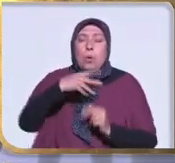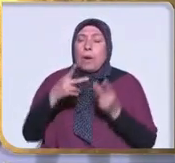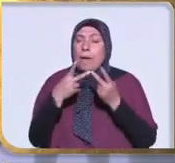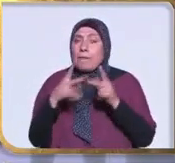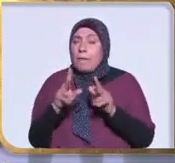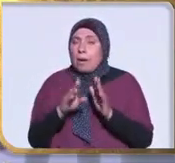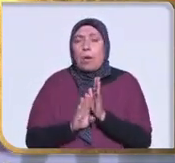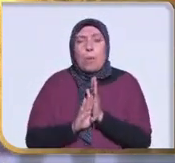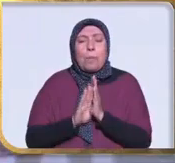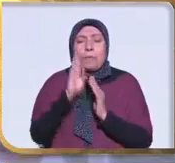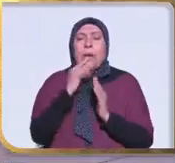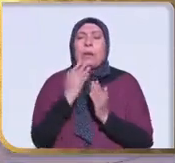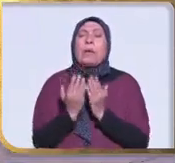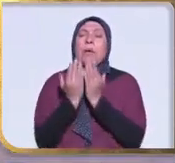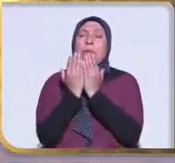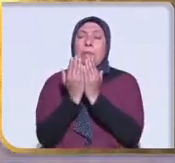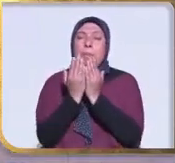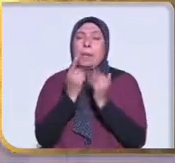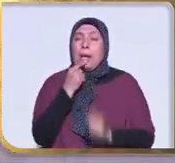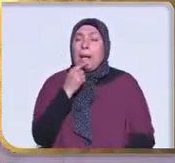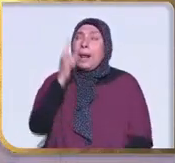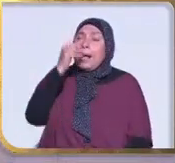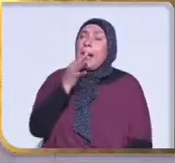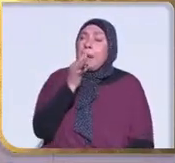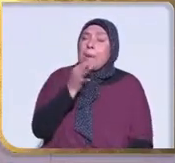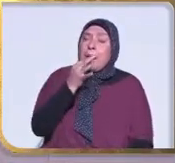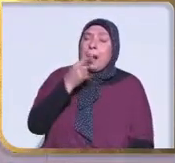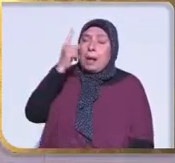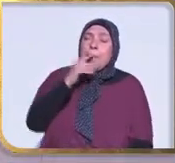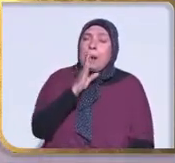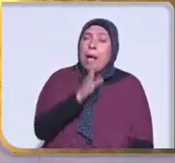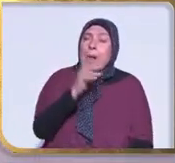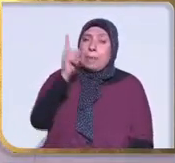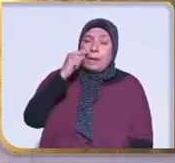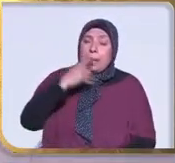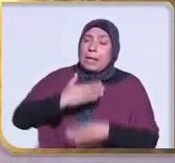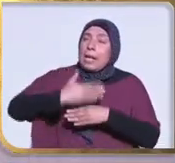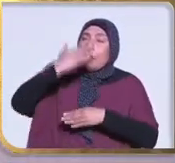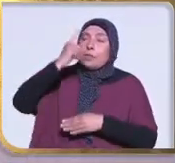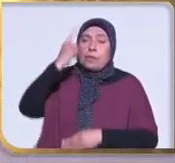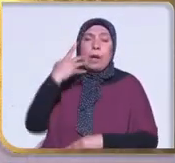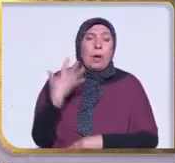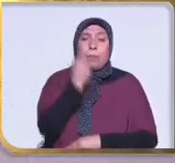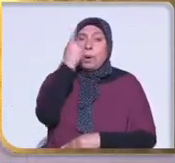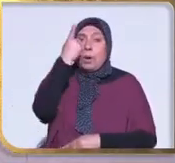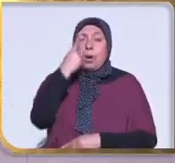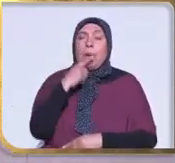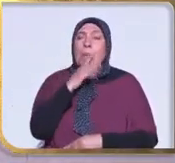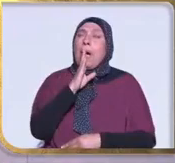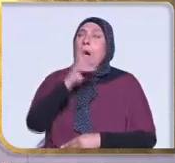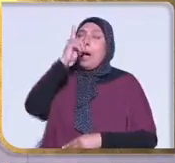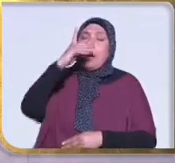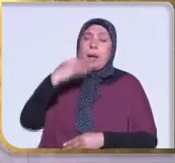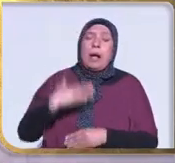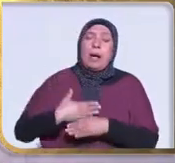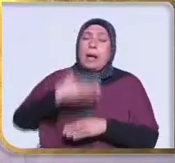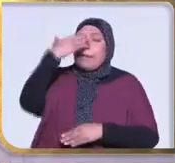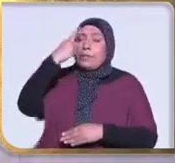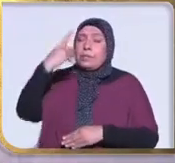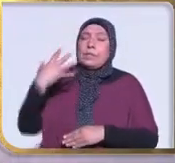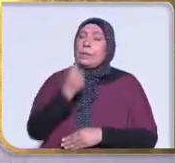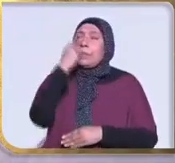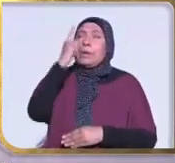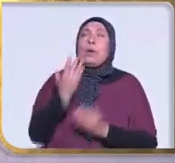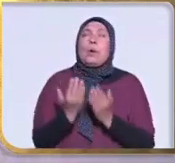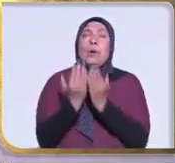ومخرجا بحق ليس لها من دون الله كاشفة، اللهم بحق ليس لها من دون الله